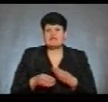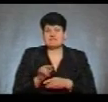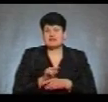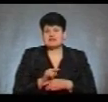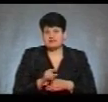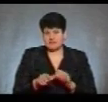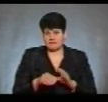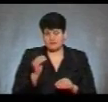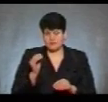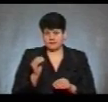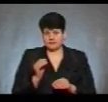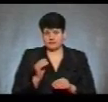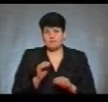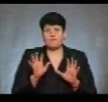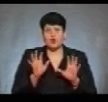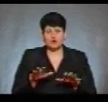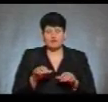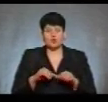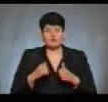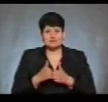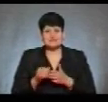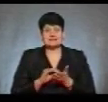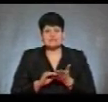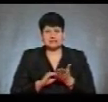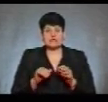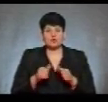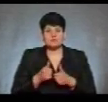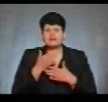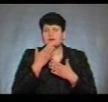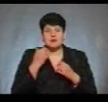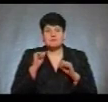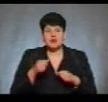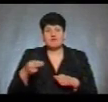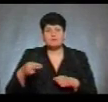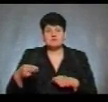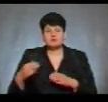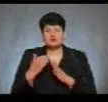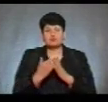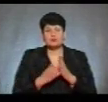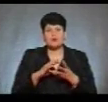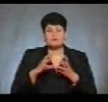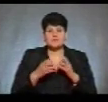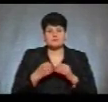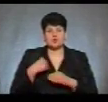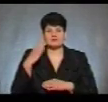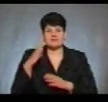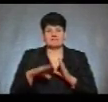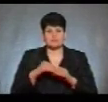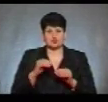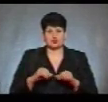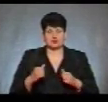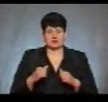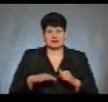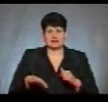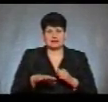виборів. Чому? Тому що якраз голова комісії і секретар комісії не мають право підпису протоколу про підсумки голосування на виборчій дільниці.